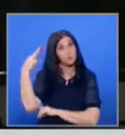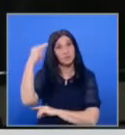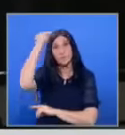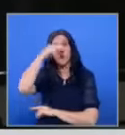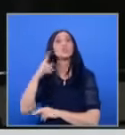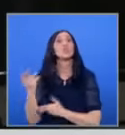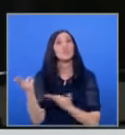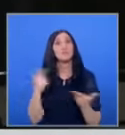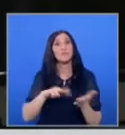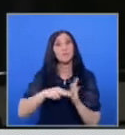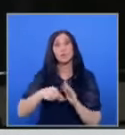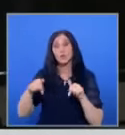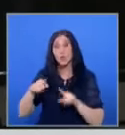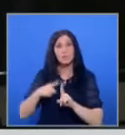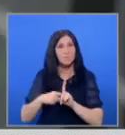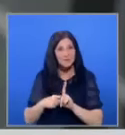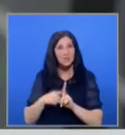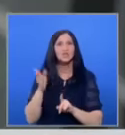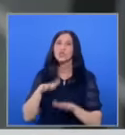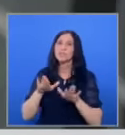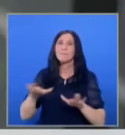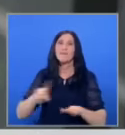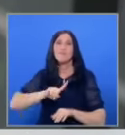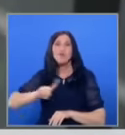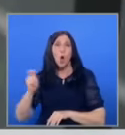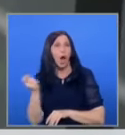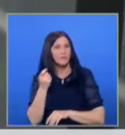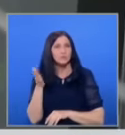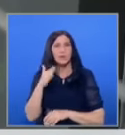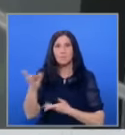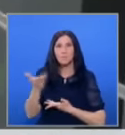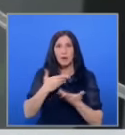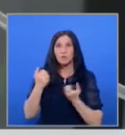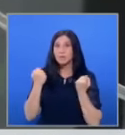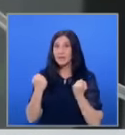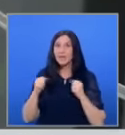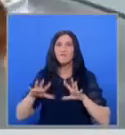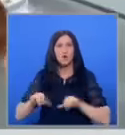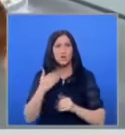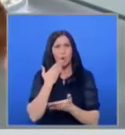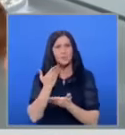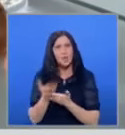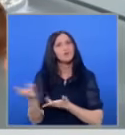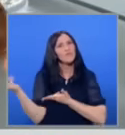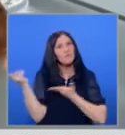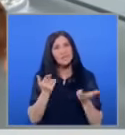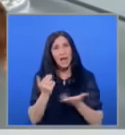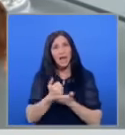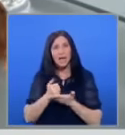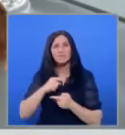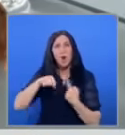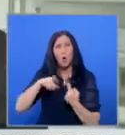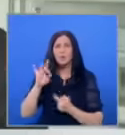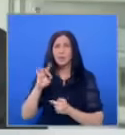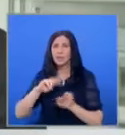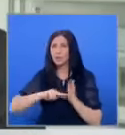че доставката планирана за този месец ще се забави до август, а след преговори с здравните власти обещал, че ще внесе медикамента около средата